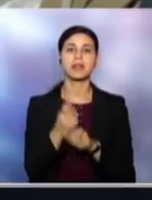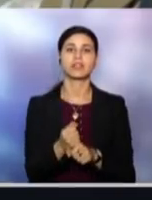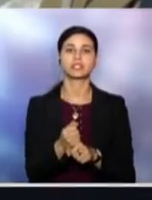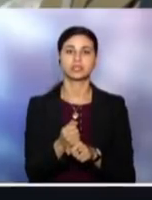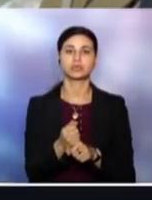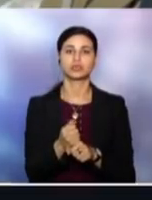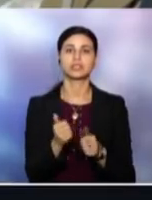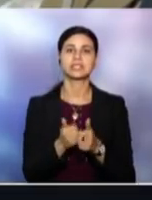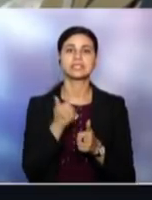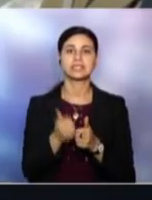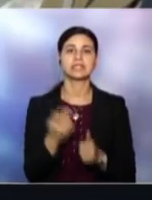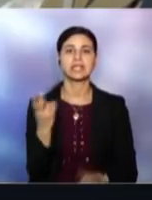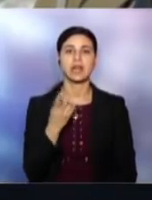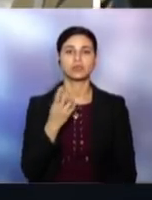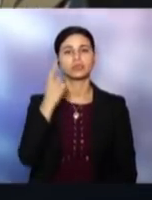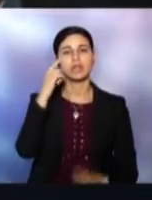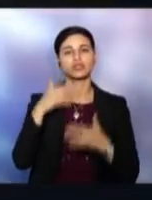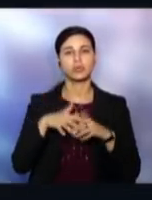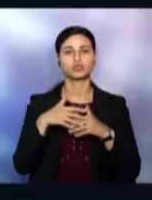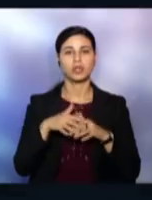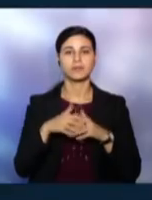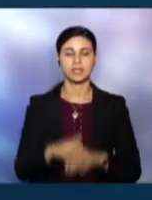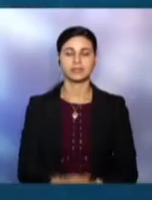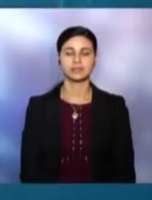ზომები წინასწარ უნდა შემუშავდეს.